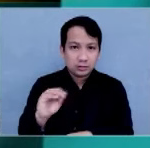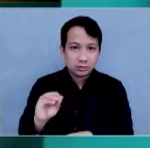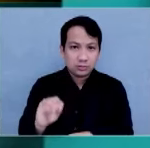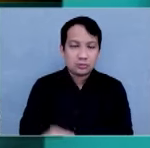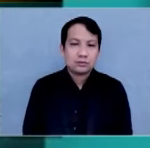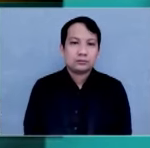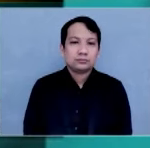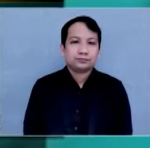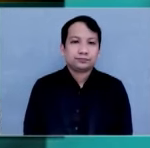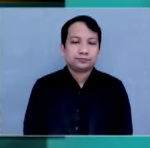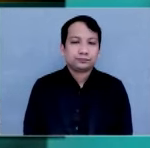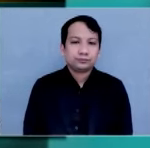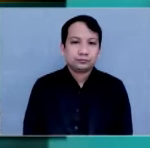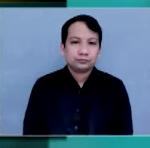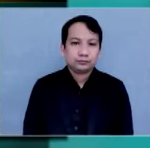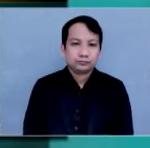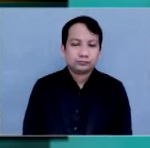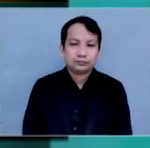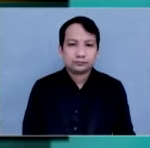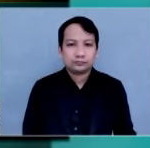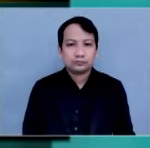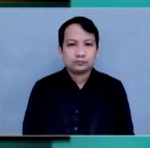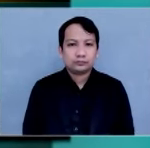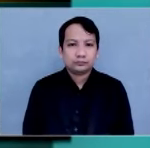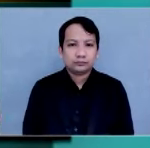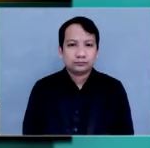the instructions, I believe, of...